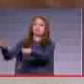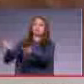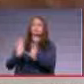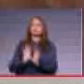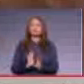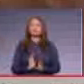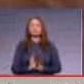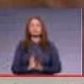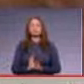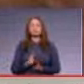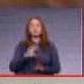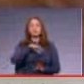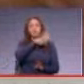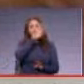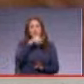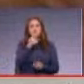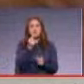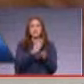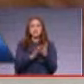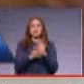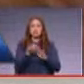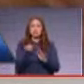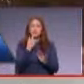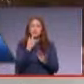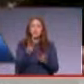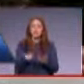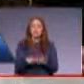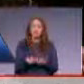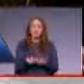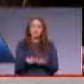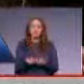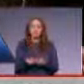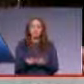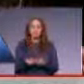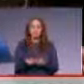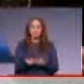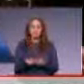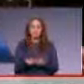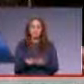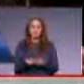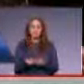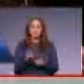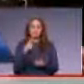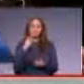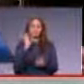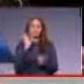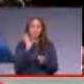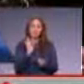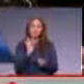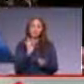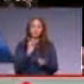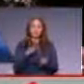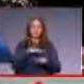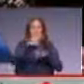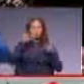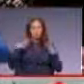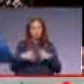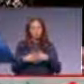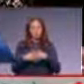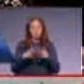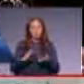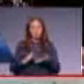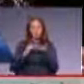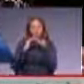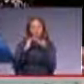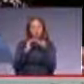الكلام ده، في ناس محتاجة للكلام ده يا عمرو. لكن هي دي حكاية قضية كبيرة لابد أننا كلنا نقعد نتكلم فيها